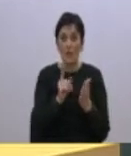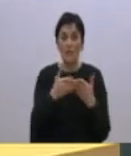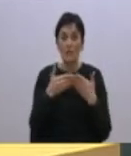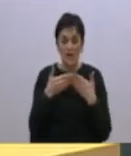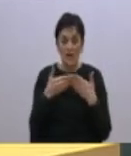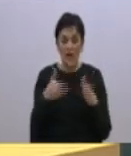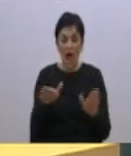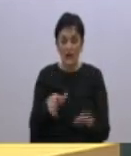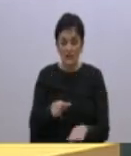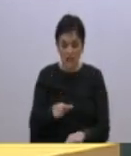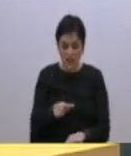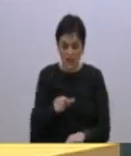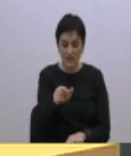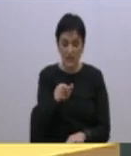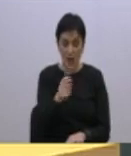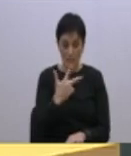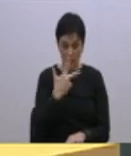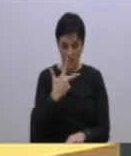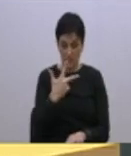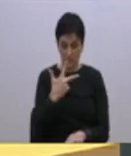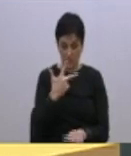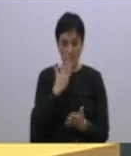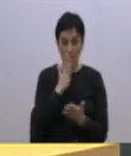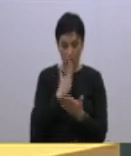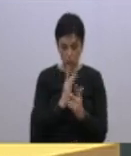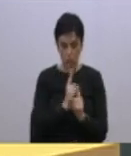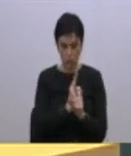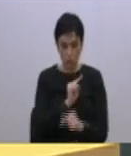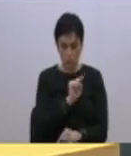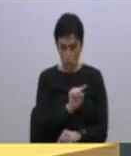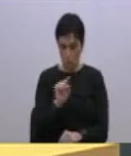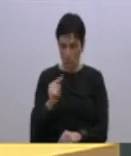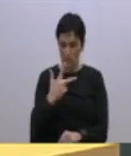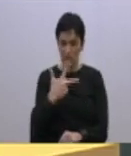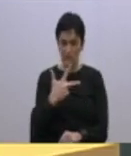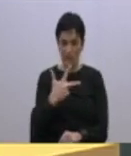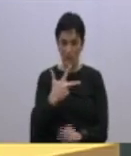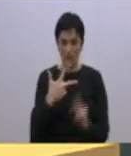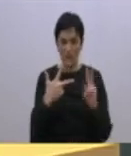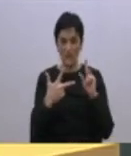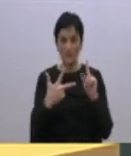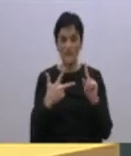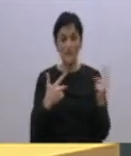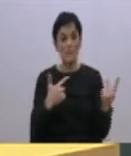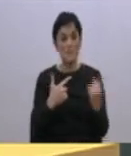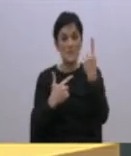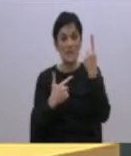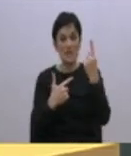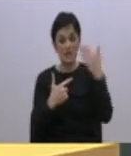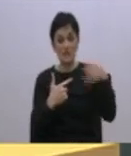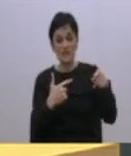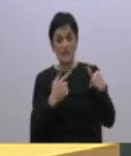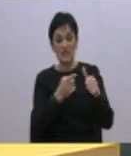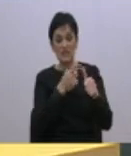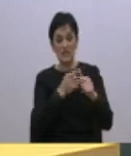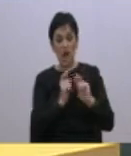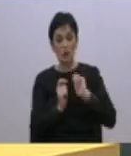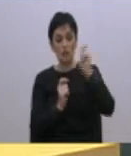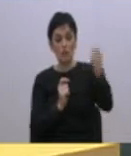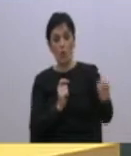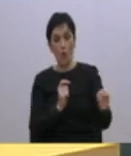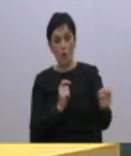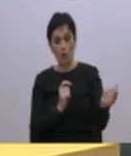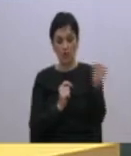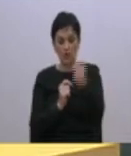gza, sami arsebuli muadgilidan, vinmes hvistuis. Pirueli muadgileobis statusis de minicebis,